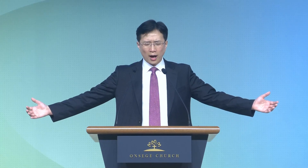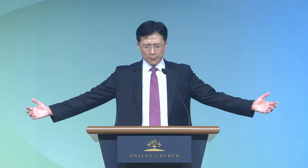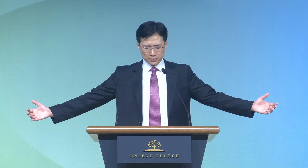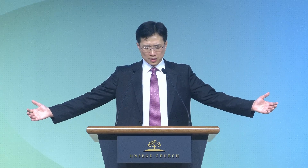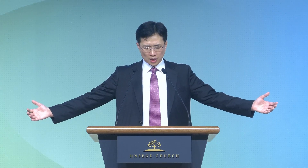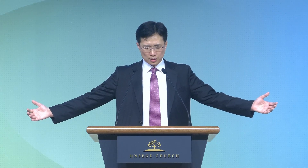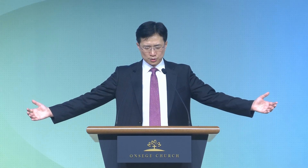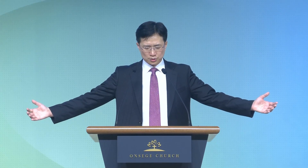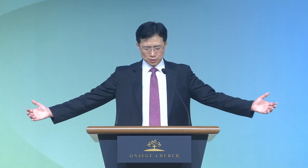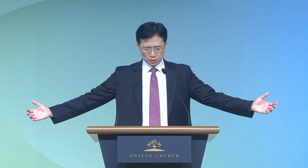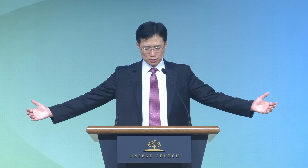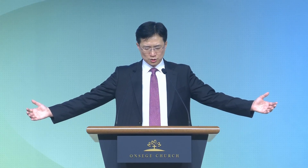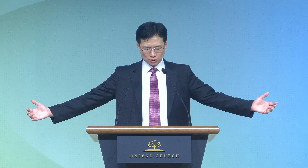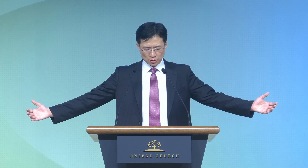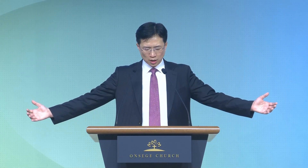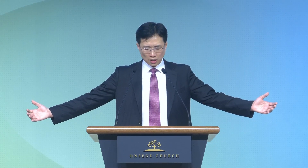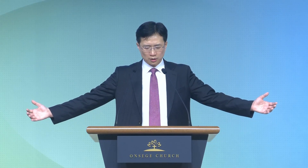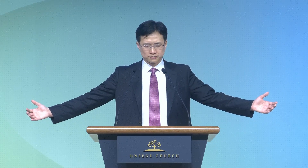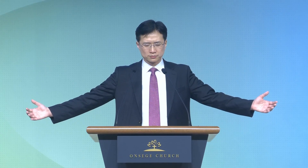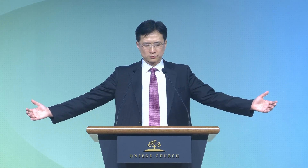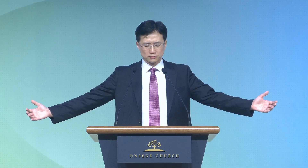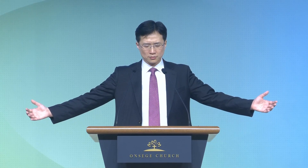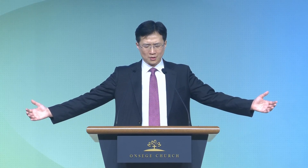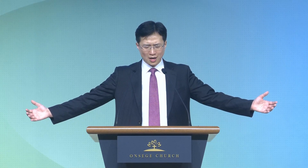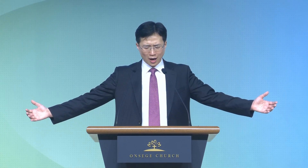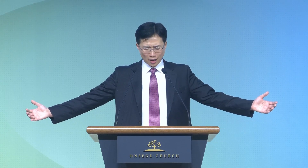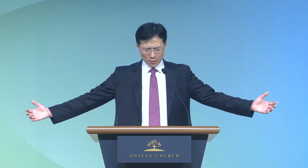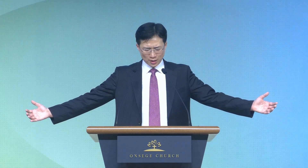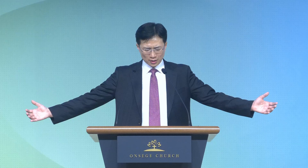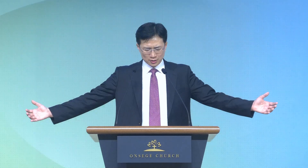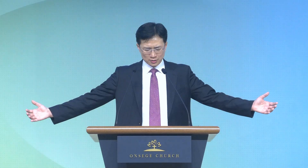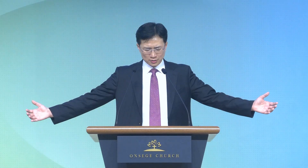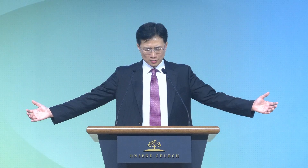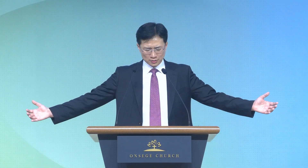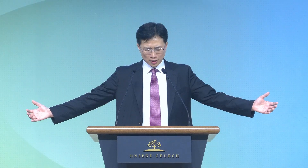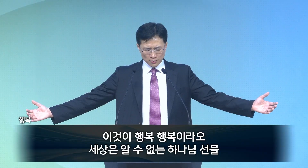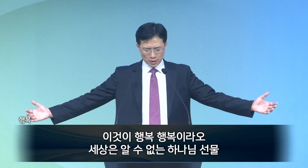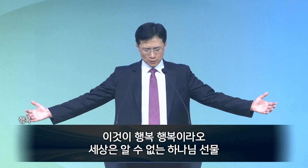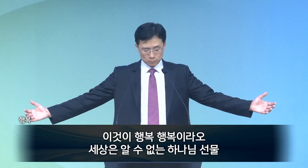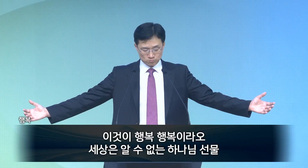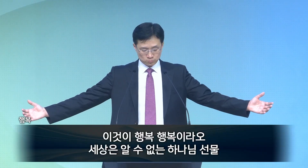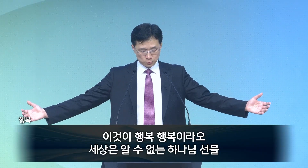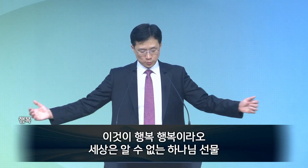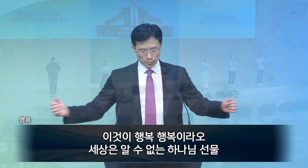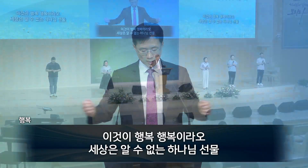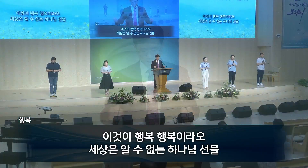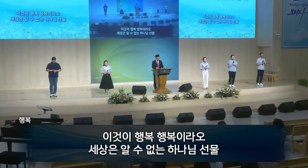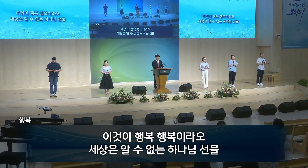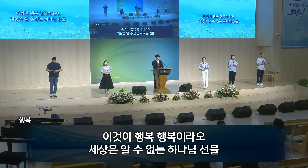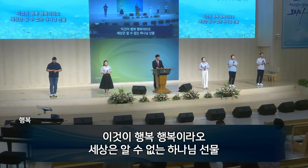영원토록 함께 있을지어다. 아멘. 아멘.